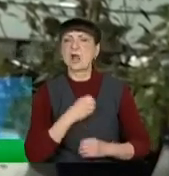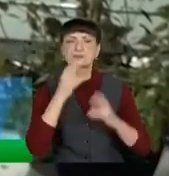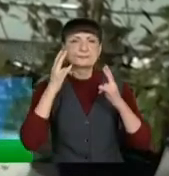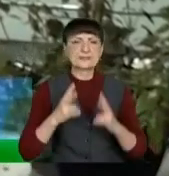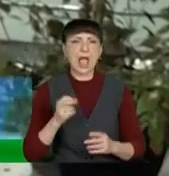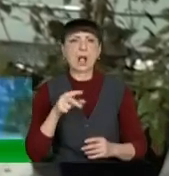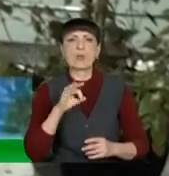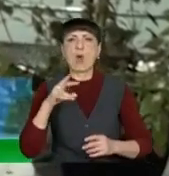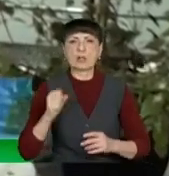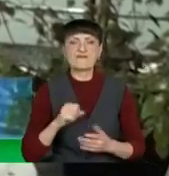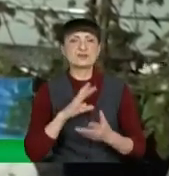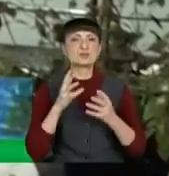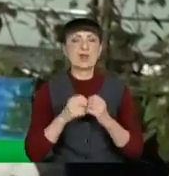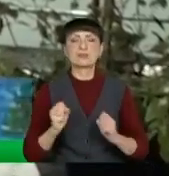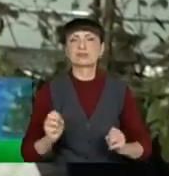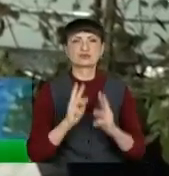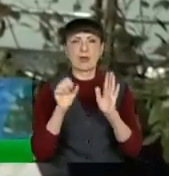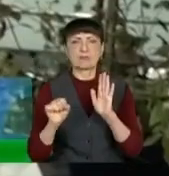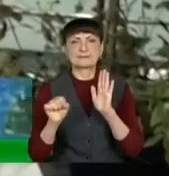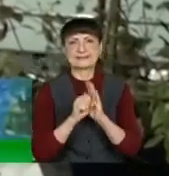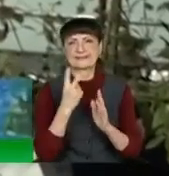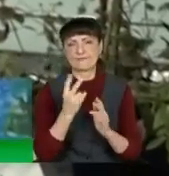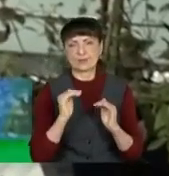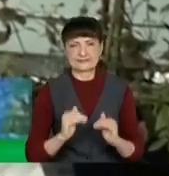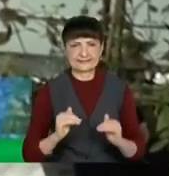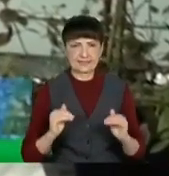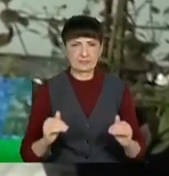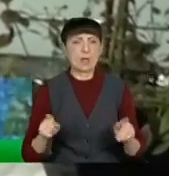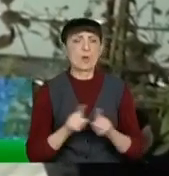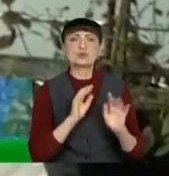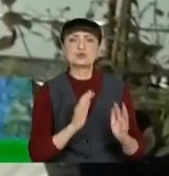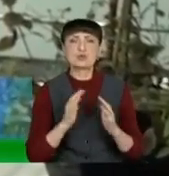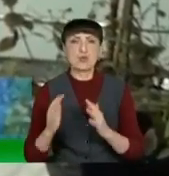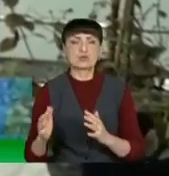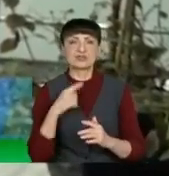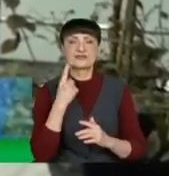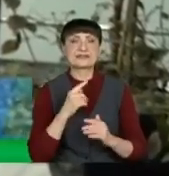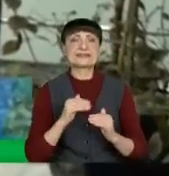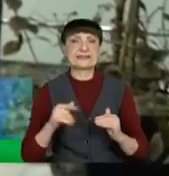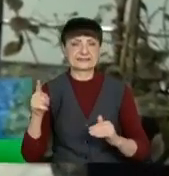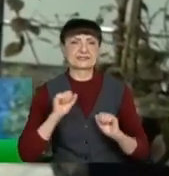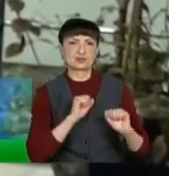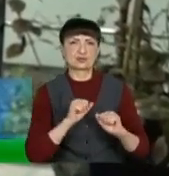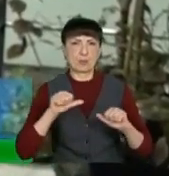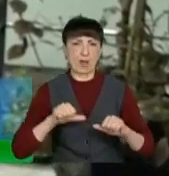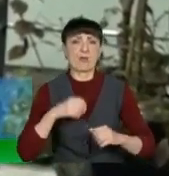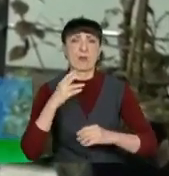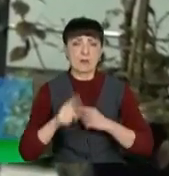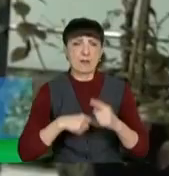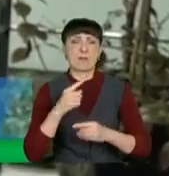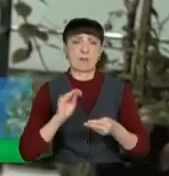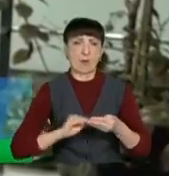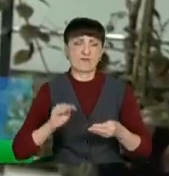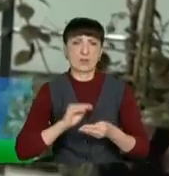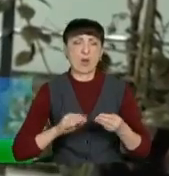Акмолинской области, где в результате пожара погибли двое детей. Подобные случаи, по словам детского омбудсмена, повторяются. С начала